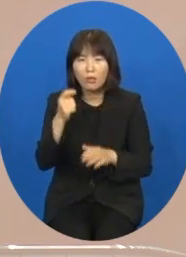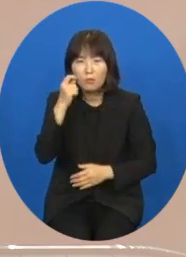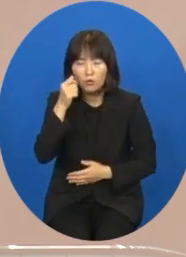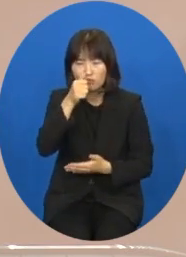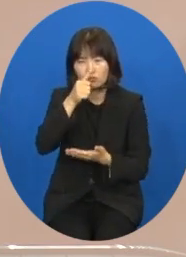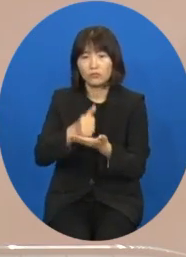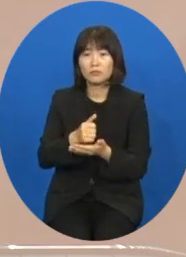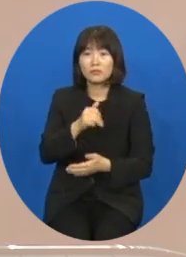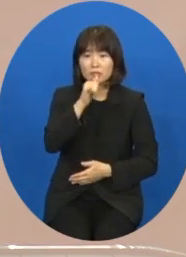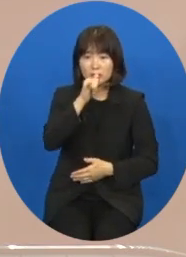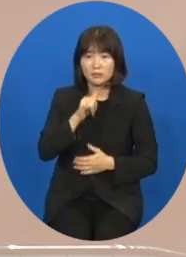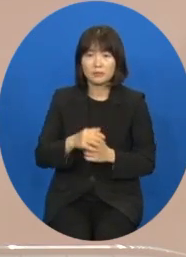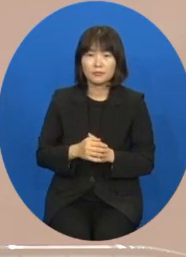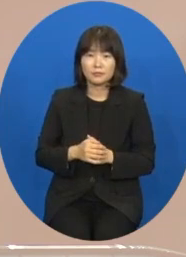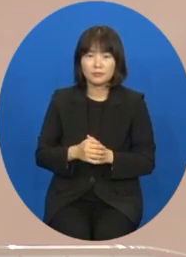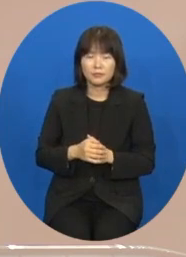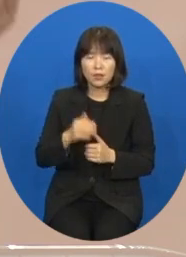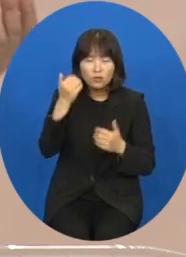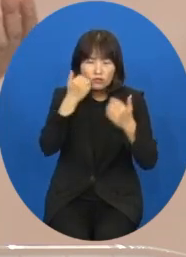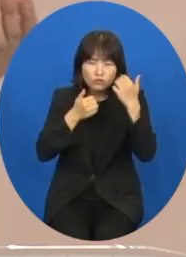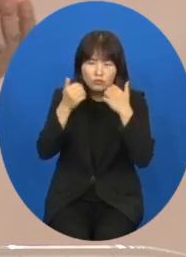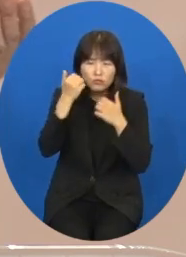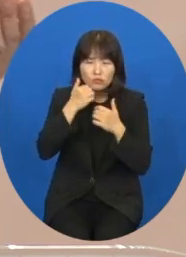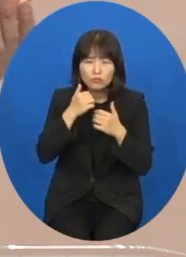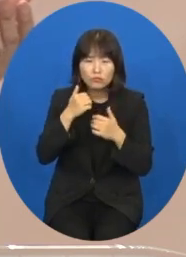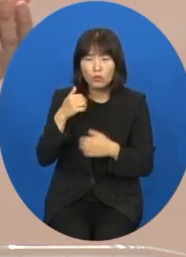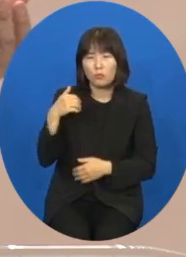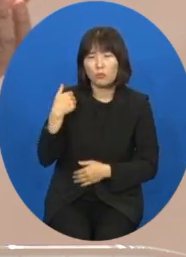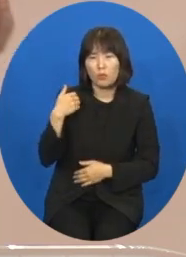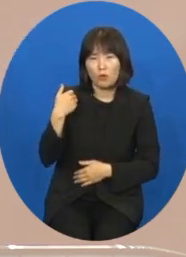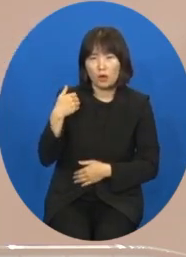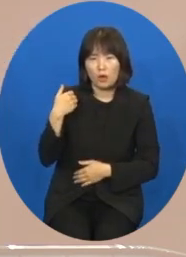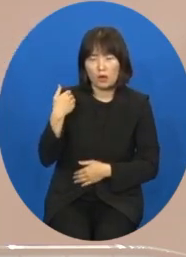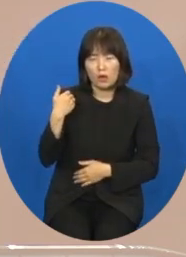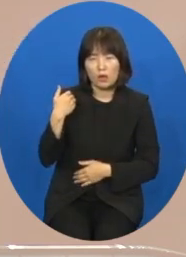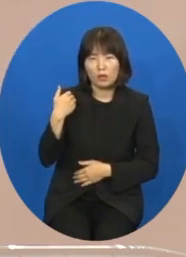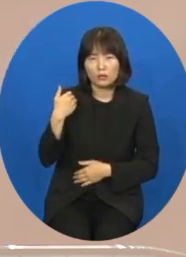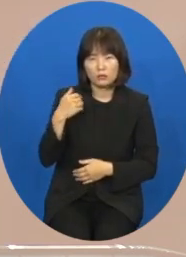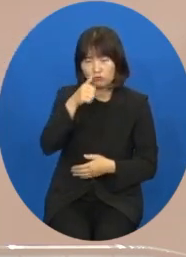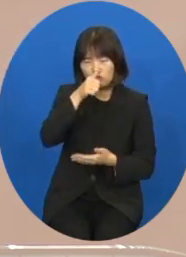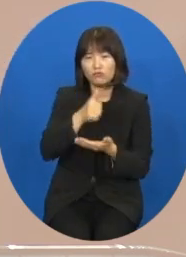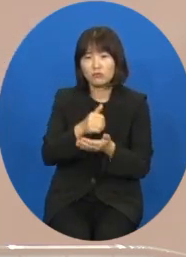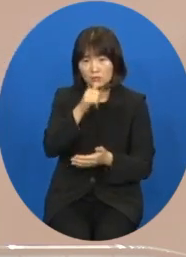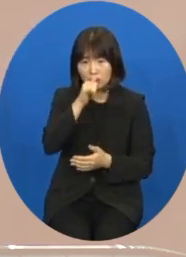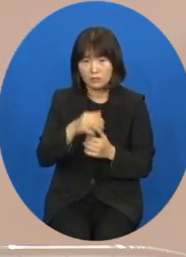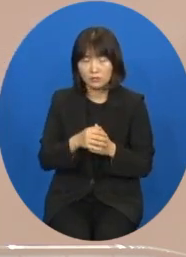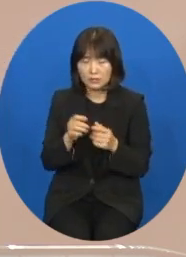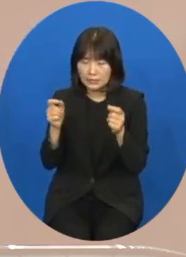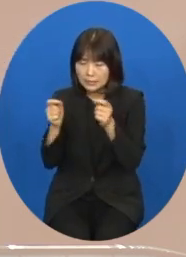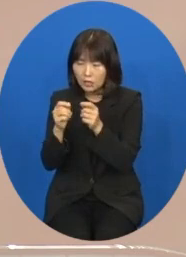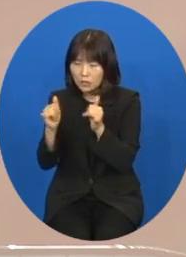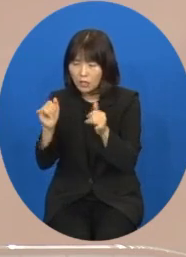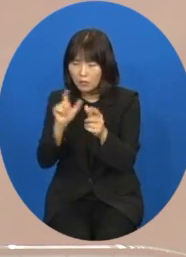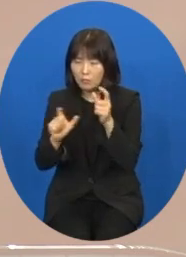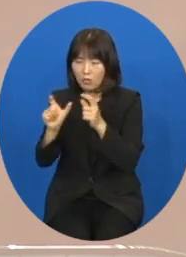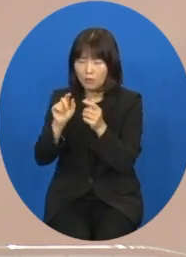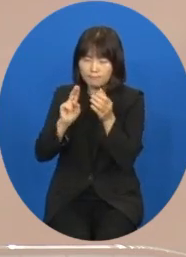있습니다. 누구도 알아서는 안 되는 죄, 가까운 사람에게는 더 감추고 싶은